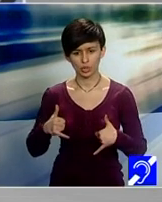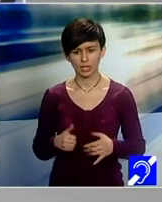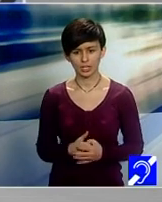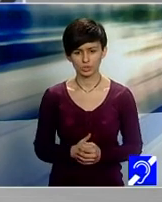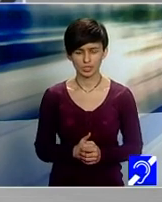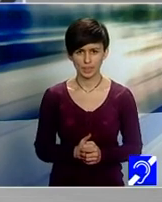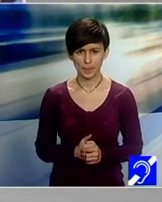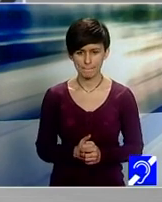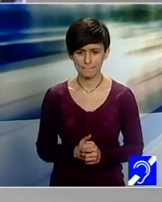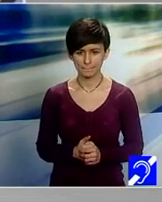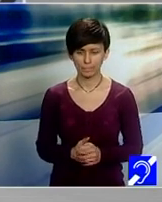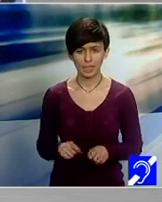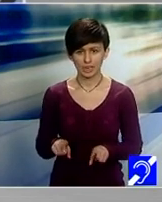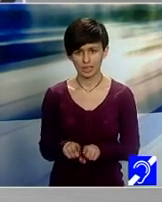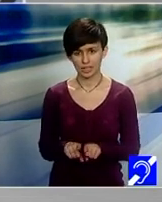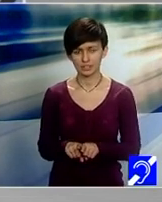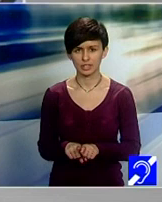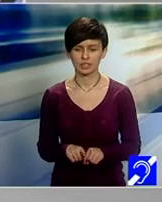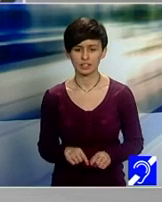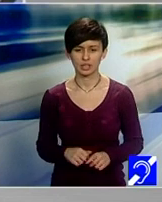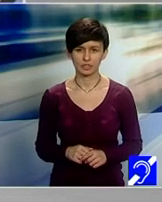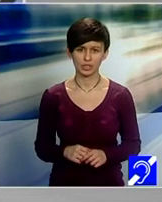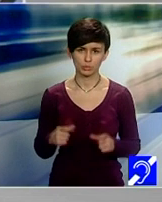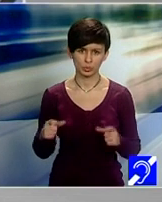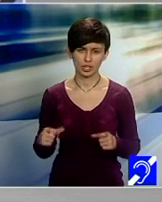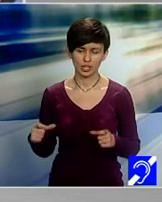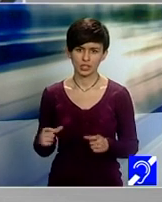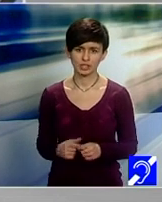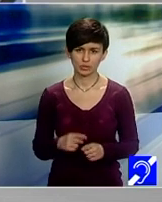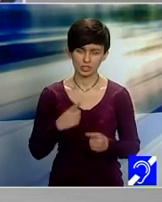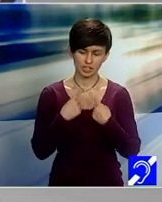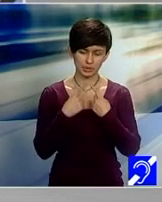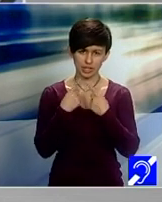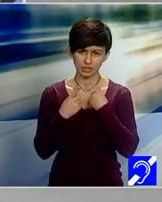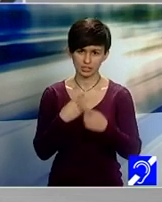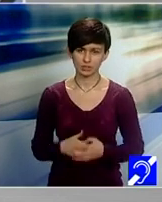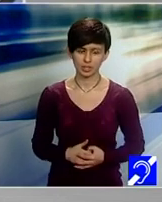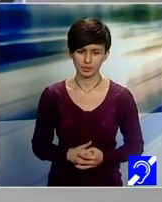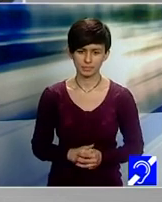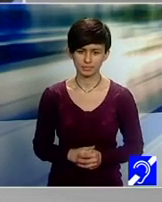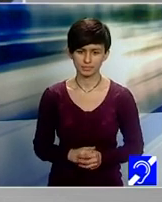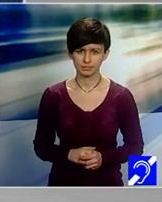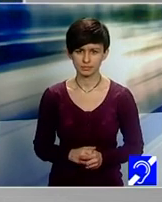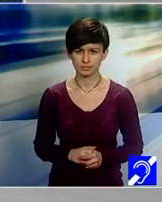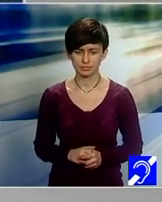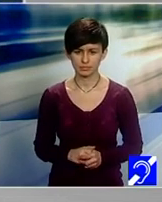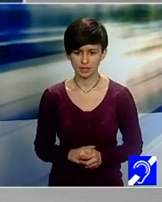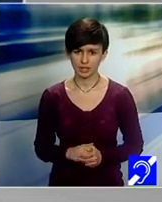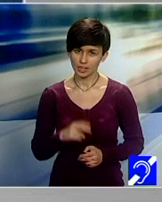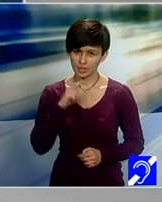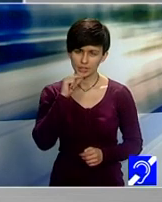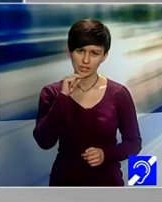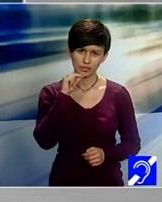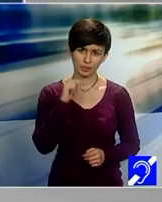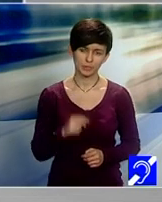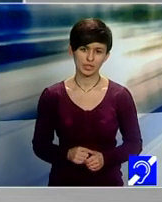oarecum similară cu situația pe care o discutăm. Și atunci, hai să luăm pe rând avertismentele